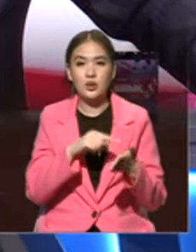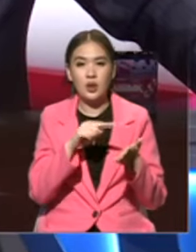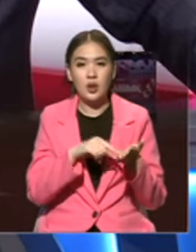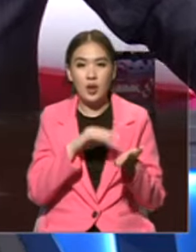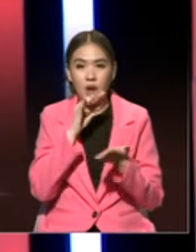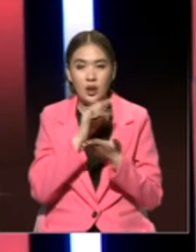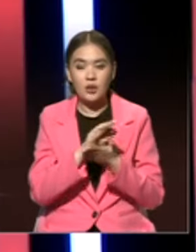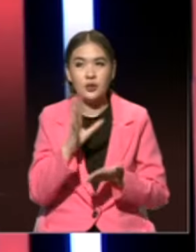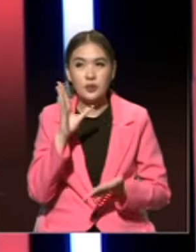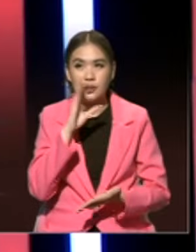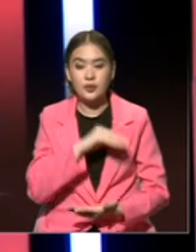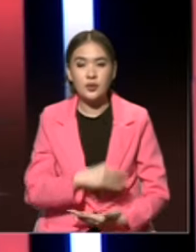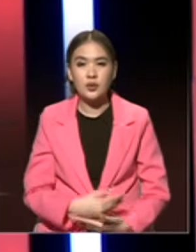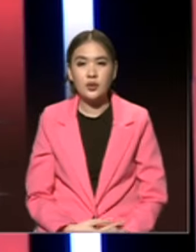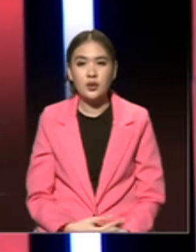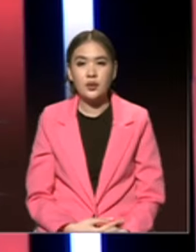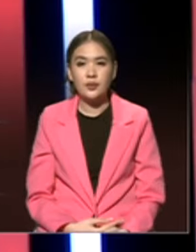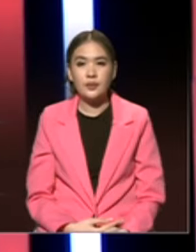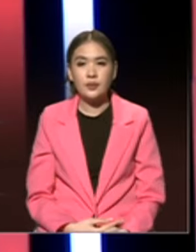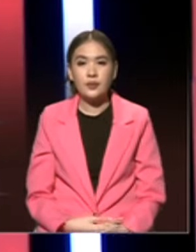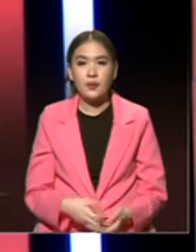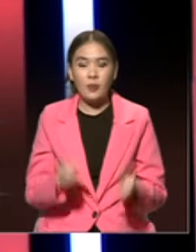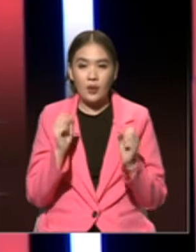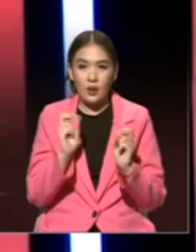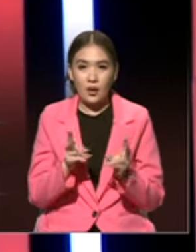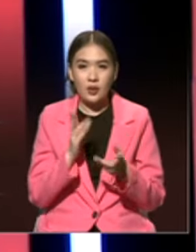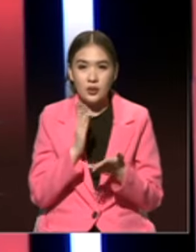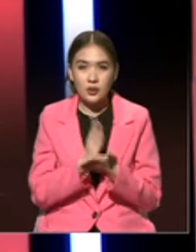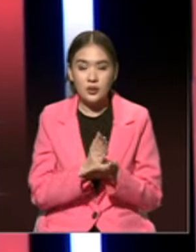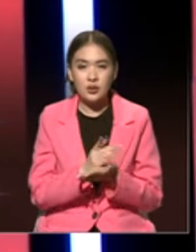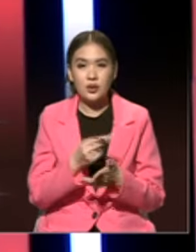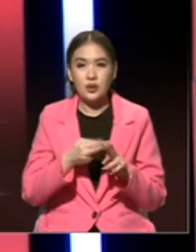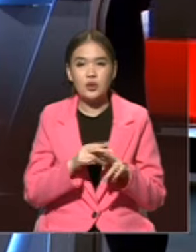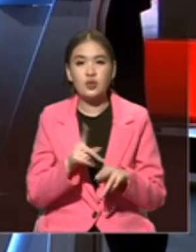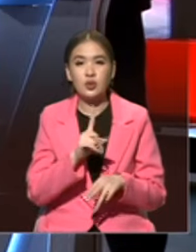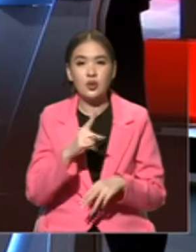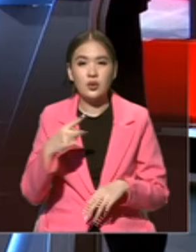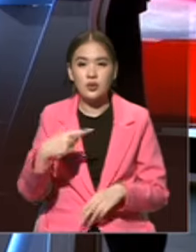аласыз ба? Қара құрттың қаупі бар ма, жалпы қандай жәндік?